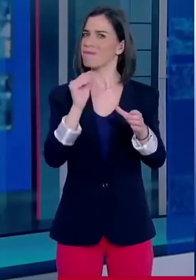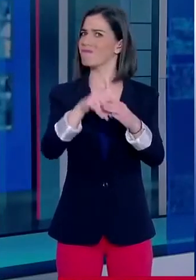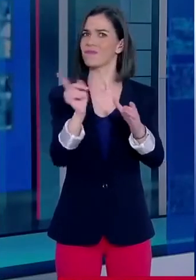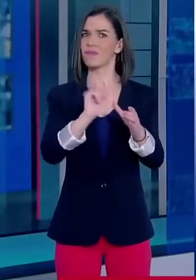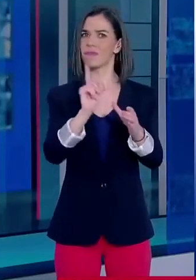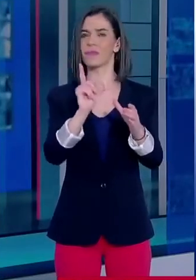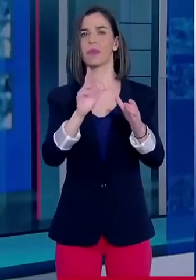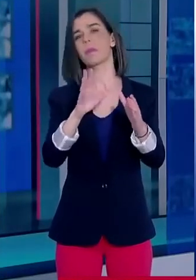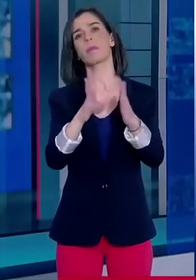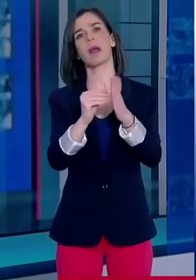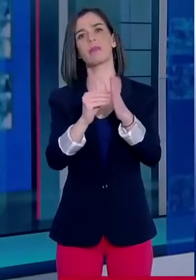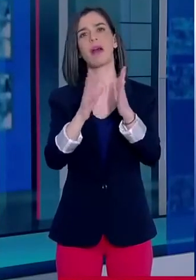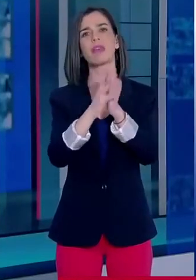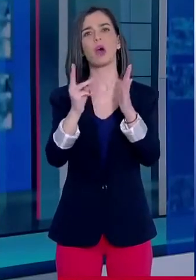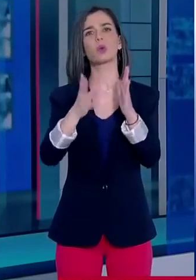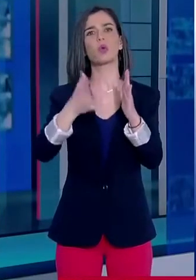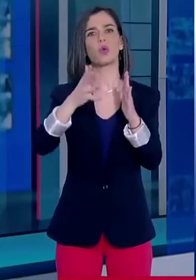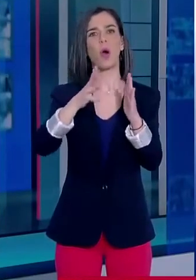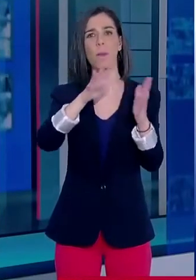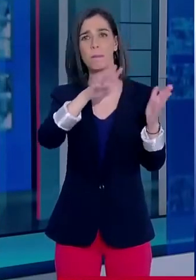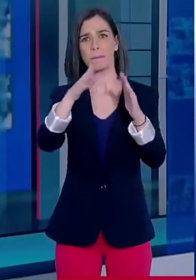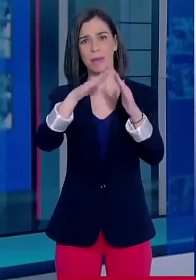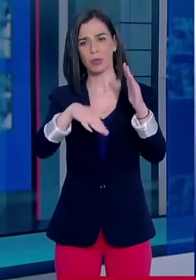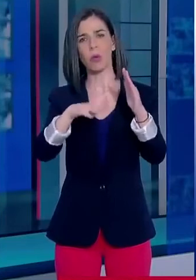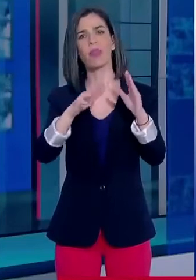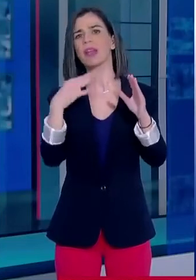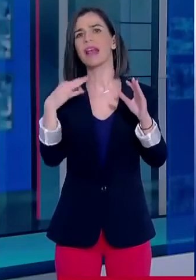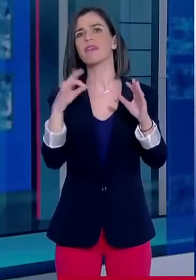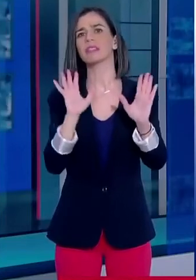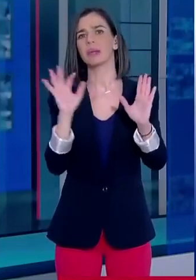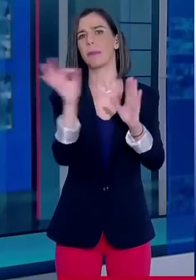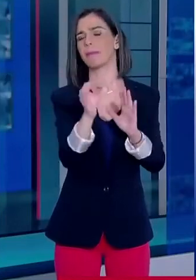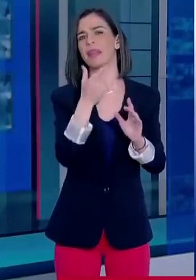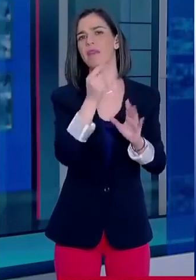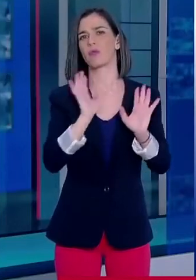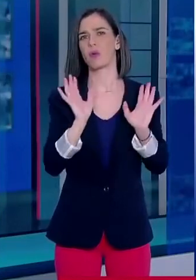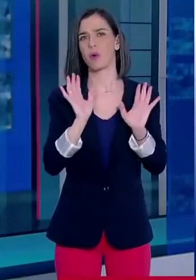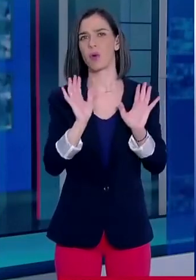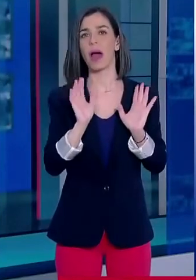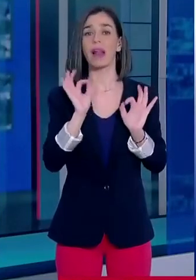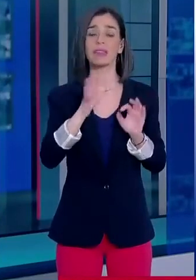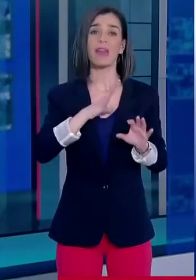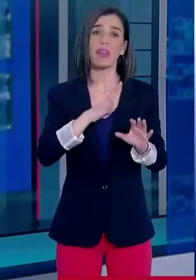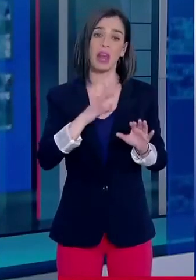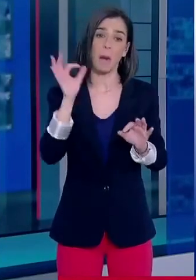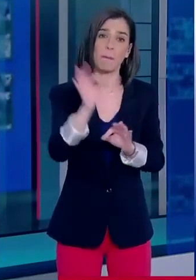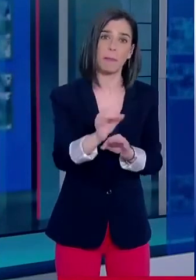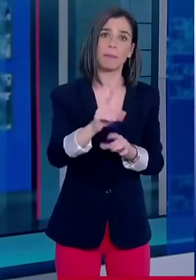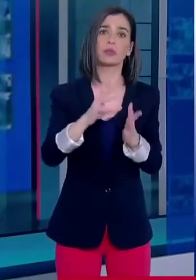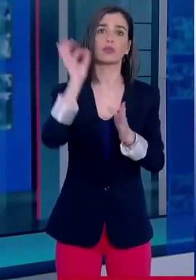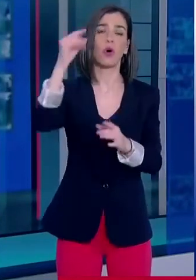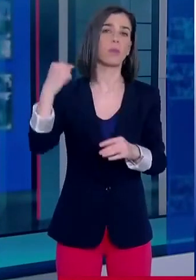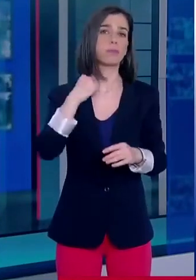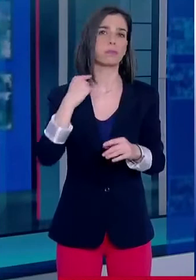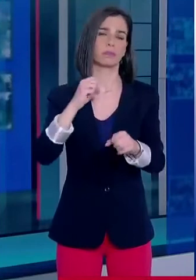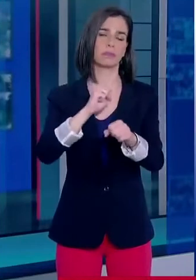κάτω της ηλικίας των 18, αλλά από την άλλη μεριά φυσικά και δεν θέλουμε κανένας από αυτούς να εκτεθεί, να κολλήσει, να χάσει τις